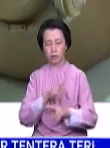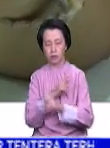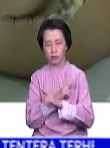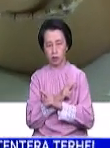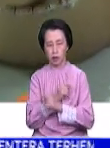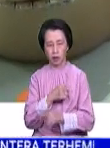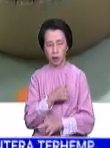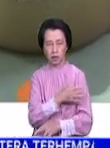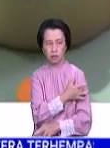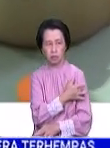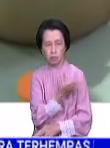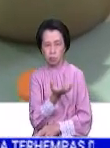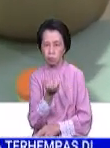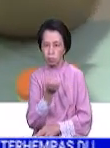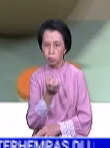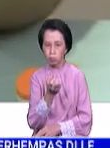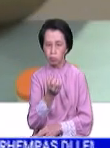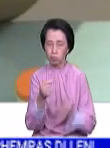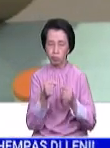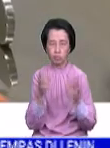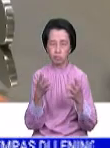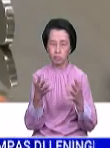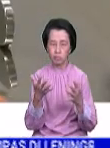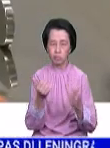rasa sakit pun. Pressure memang tinggi.